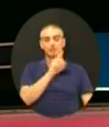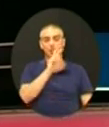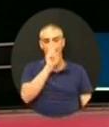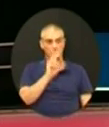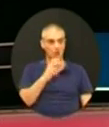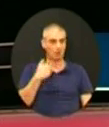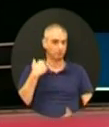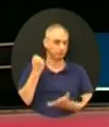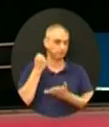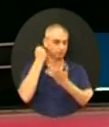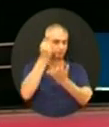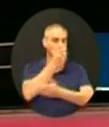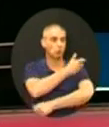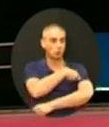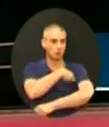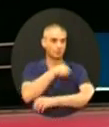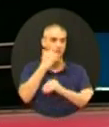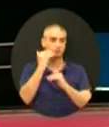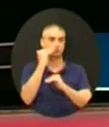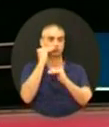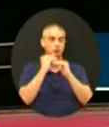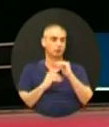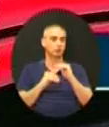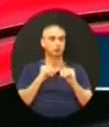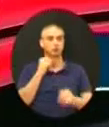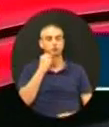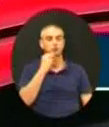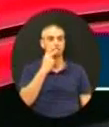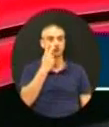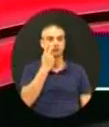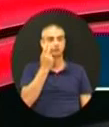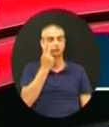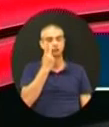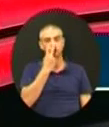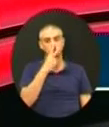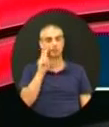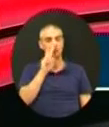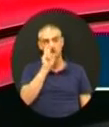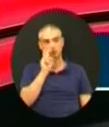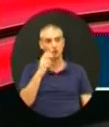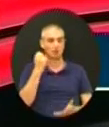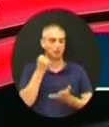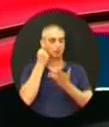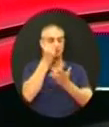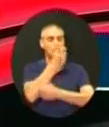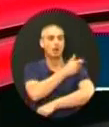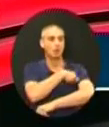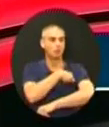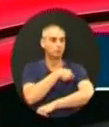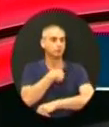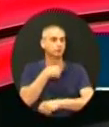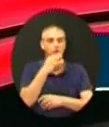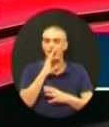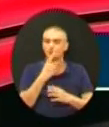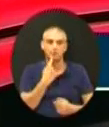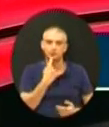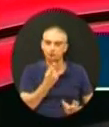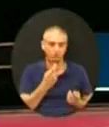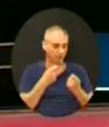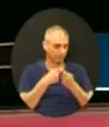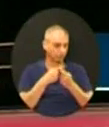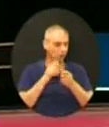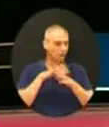דולר שמעבירים לאום, זה יורד לשני מיליון וקצת דולר שיעבירו לאום. השאלה מה זה אומר